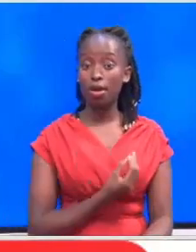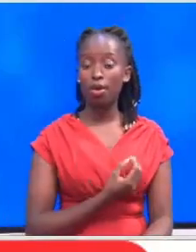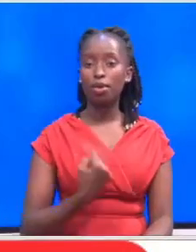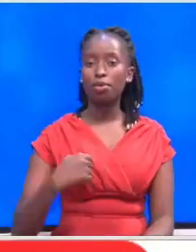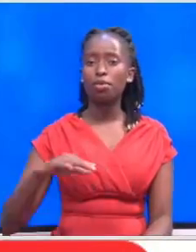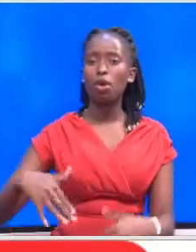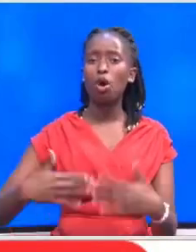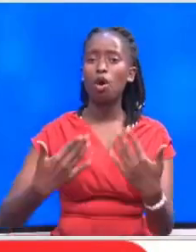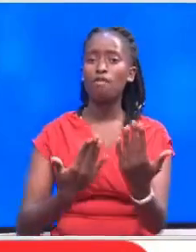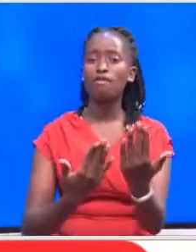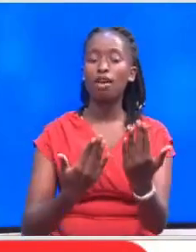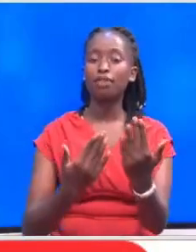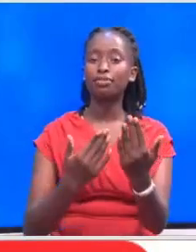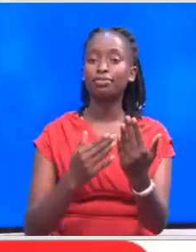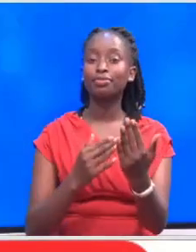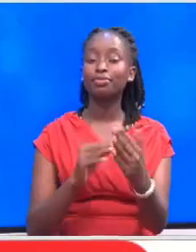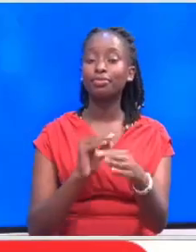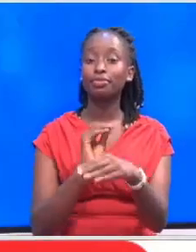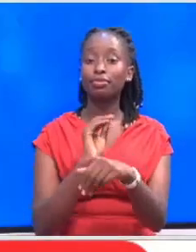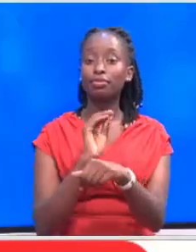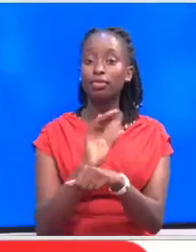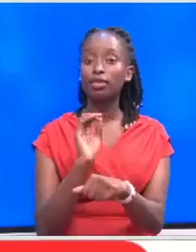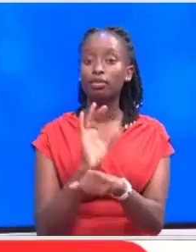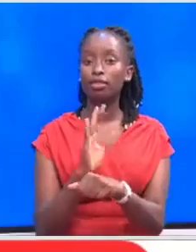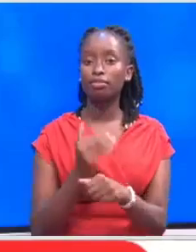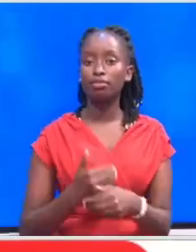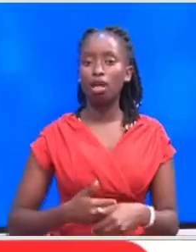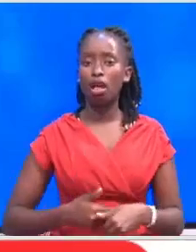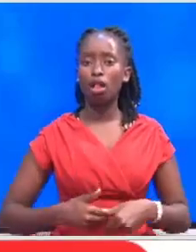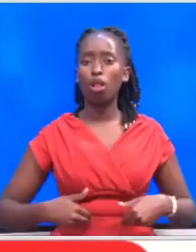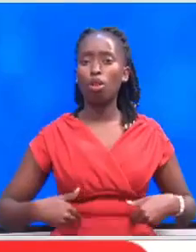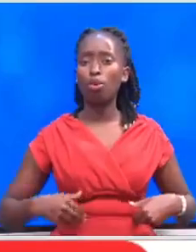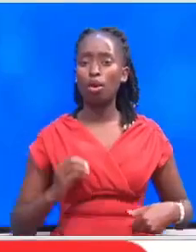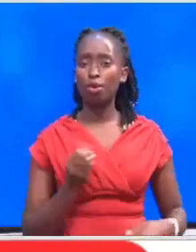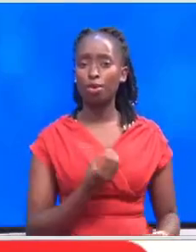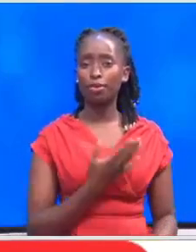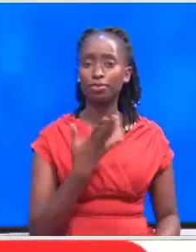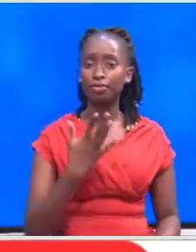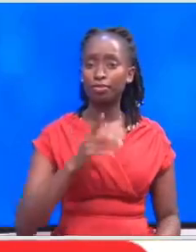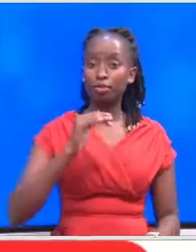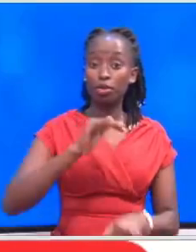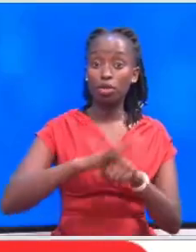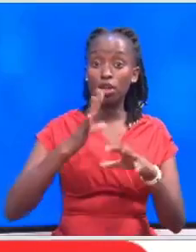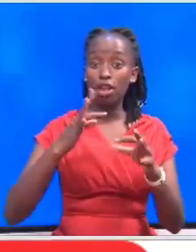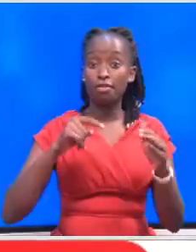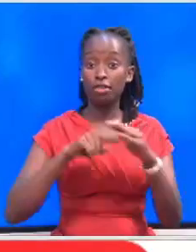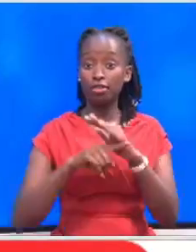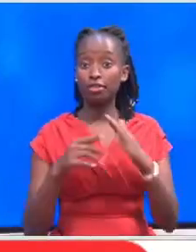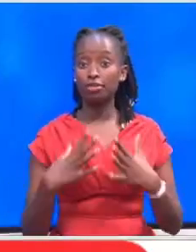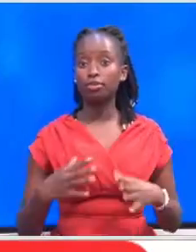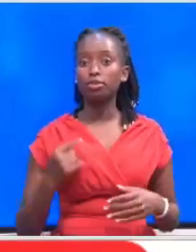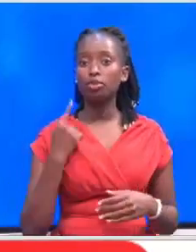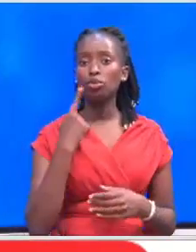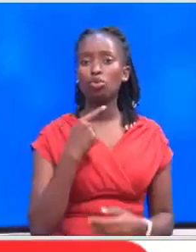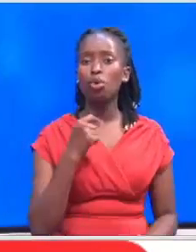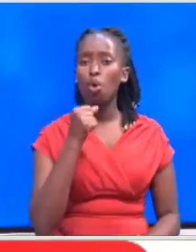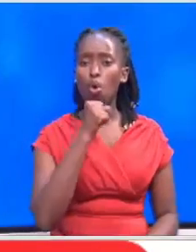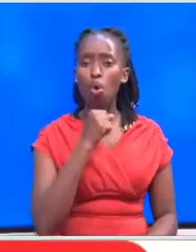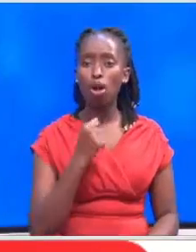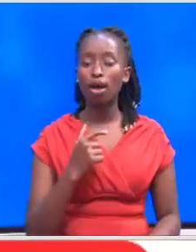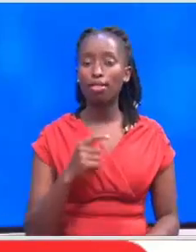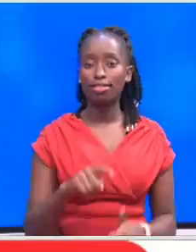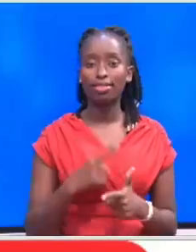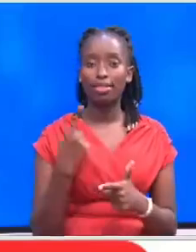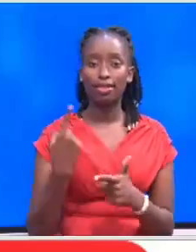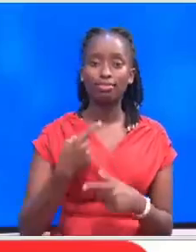and counseling to our young people. Vizuri anaingia ana maama anaenda kwa ule mtu ambaye ni mzee kuliko yeye, ili